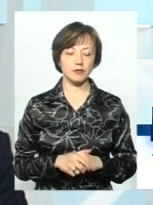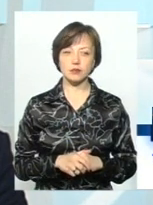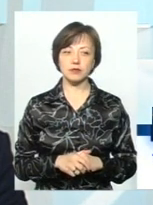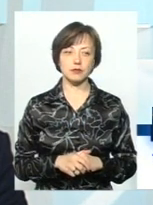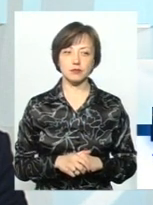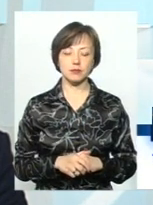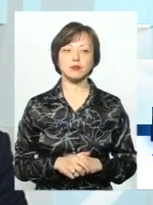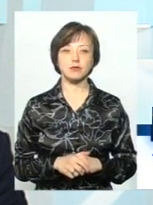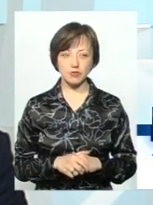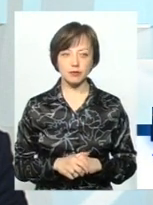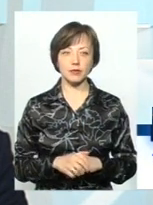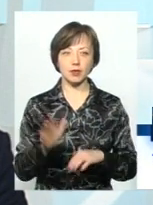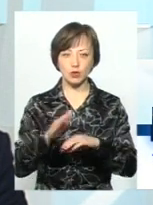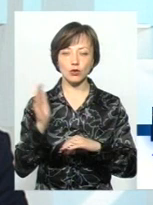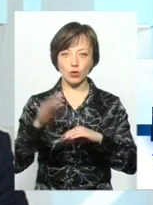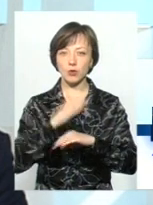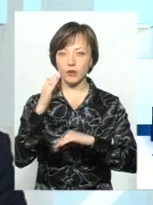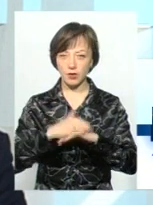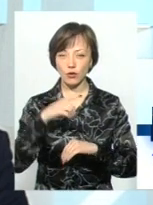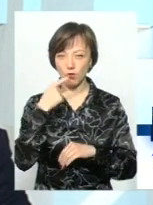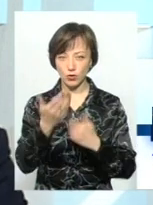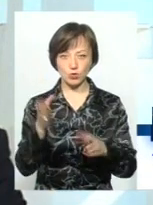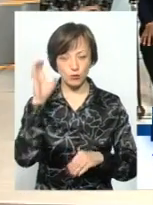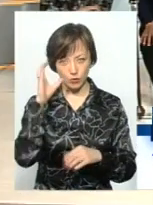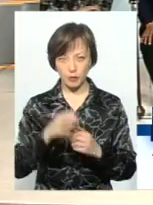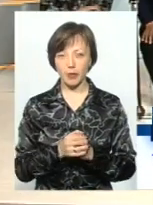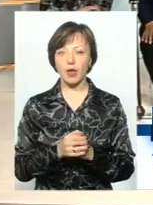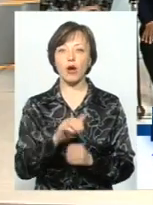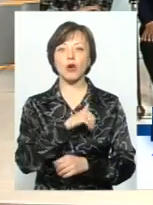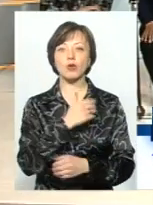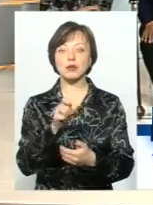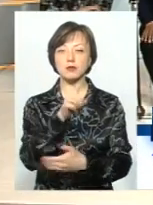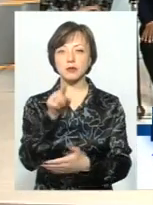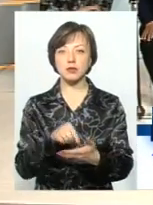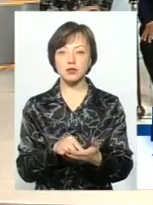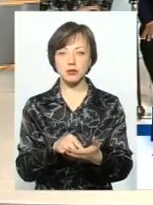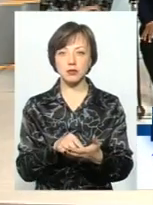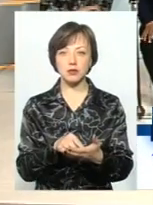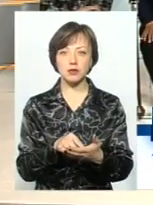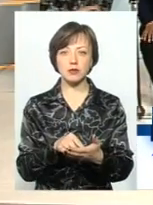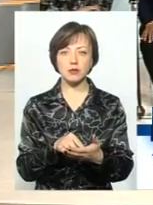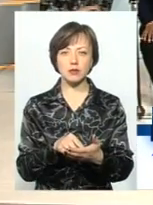Ми вас не чуємо. Добрий вечір. Так, добрий вечір. Говоріть, ми вас слухаємо. Я хотів би задати запитання,